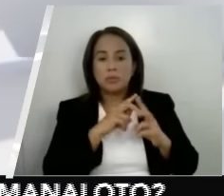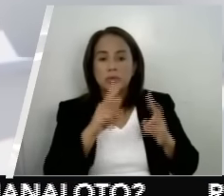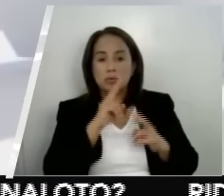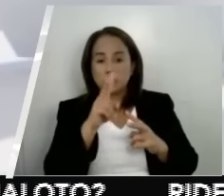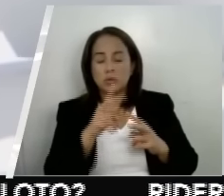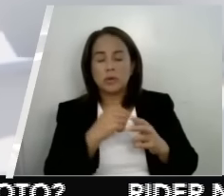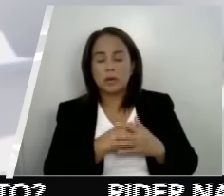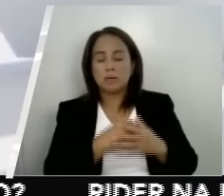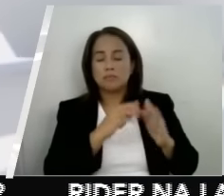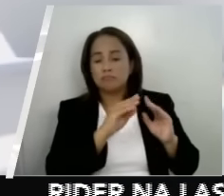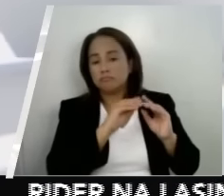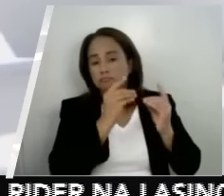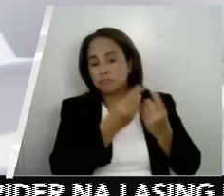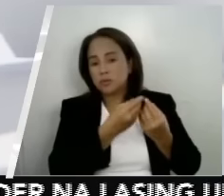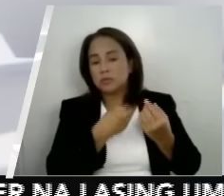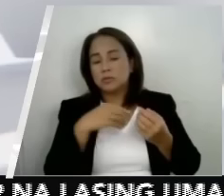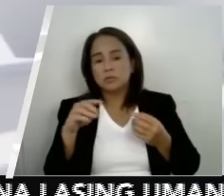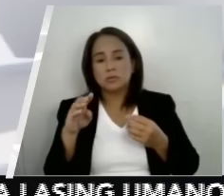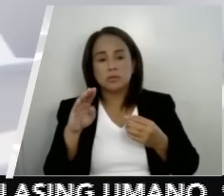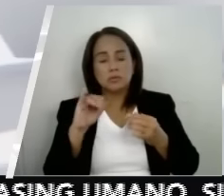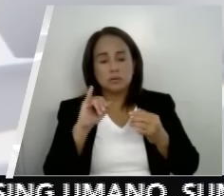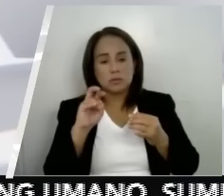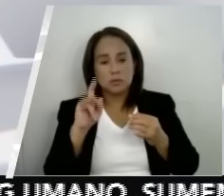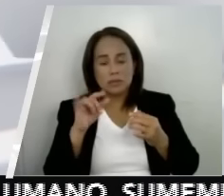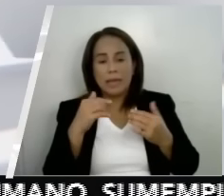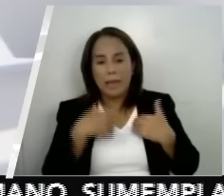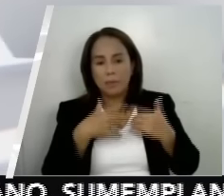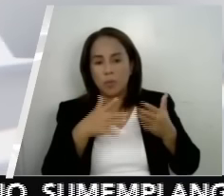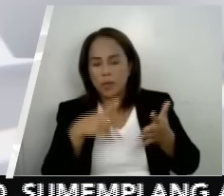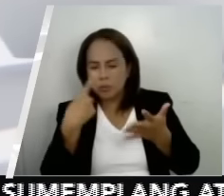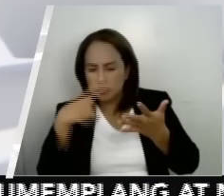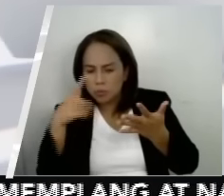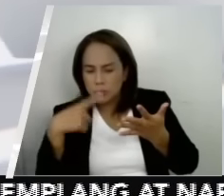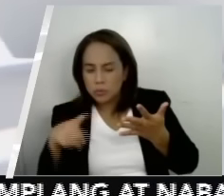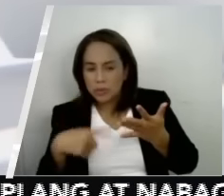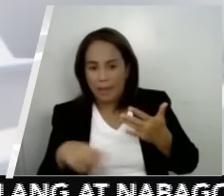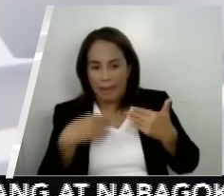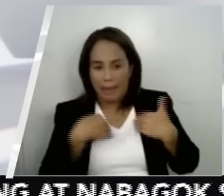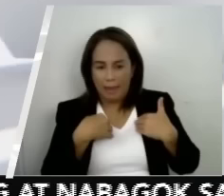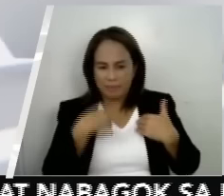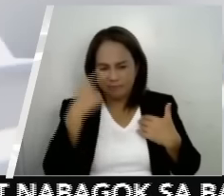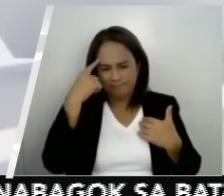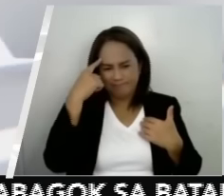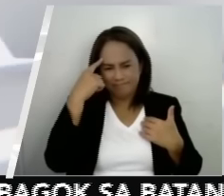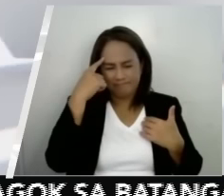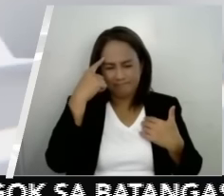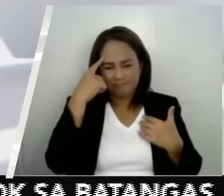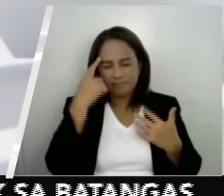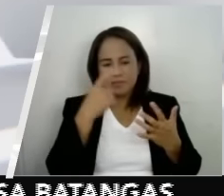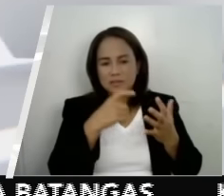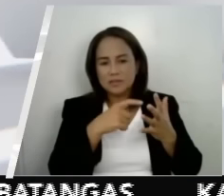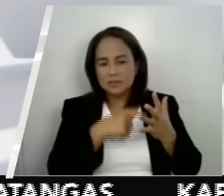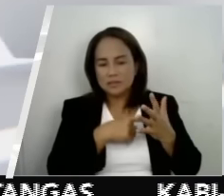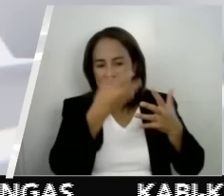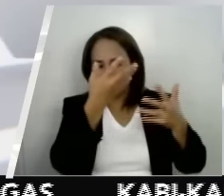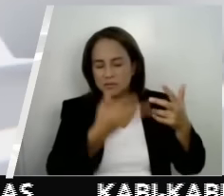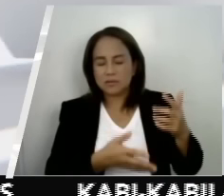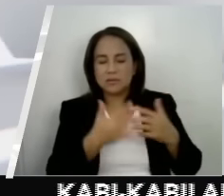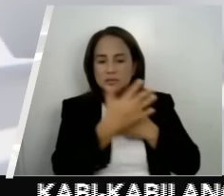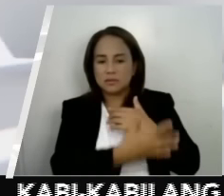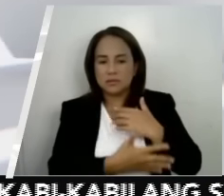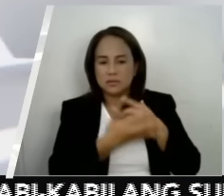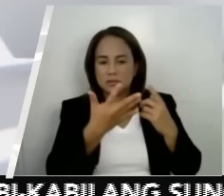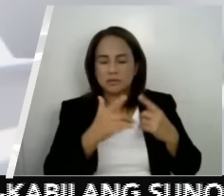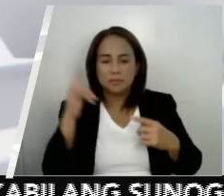Immigration also has a way of determining kung merong derogatory record ang isang foreign national applying for a student